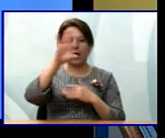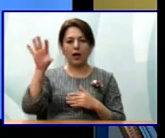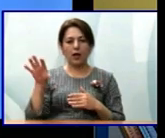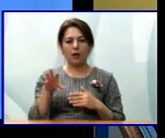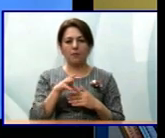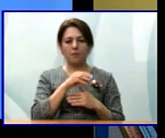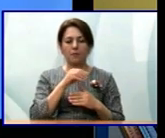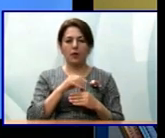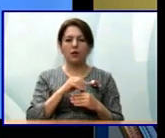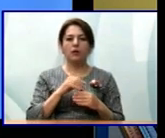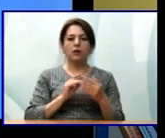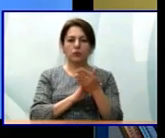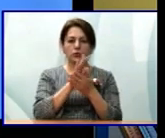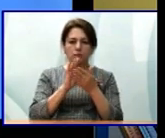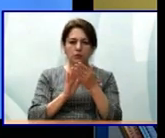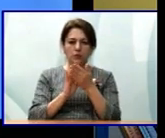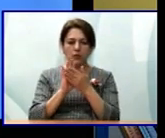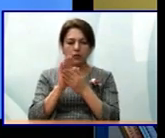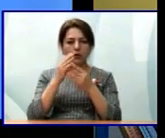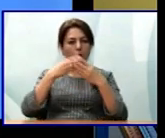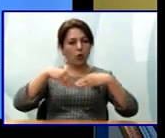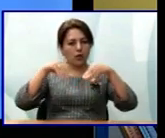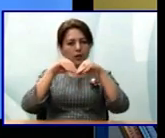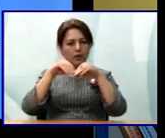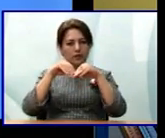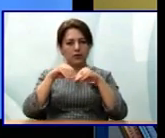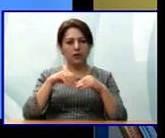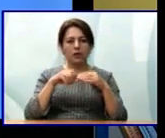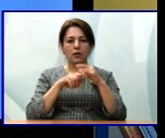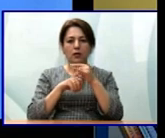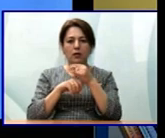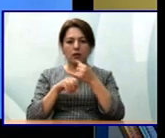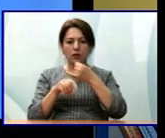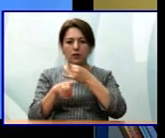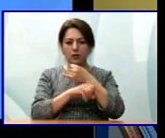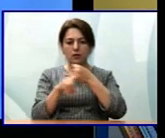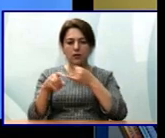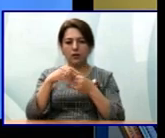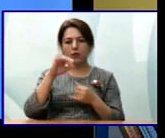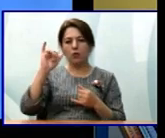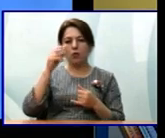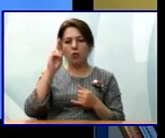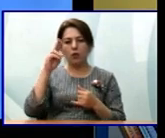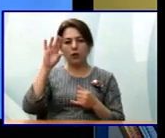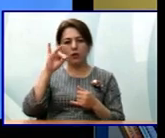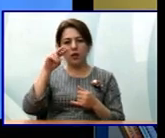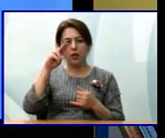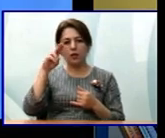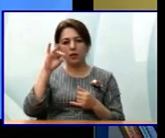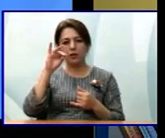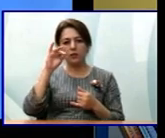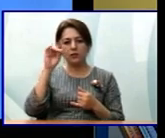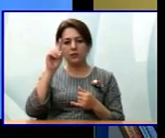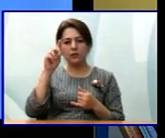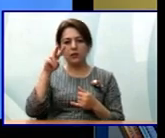urug' pallali o'simliklarning oilalari ildizi o'q ildizli o'simliklar sanalar ekan